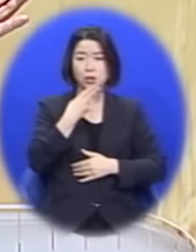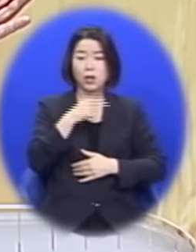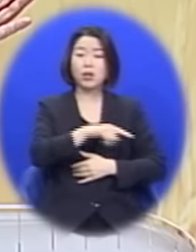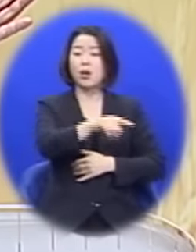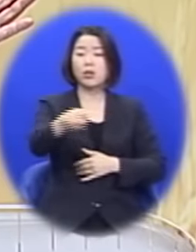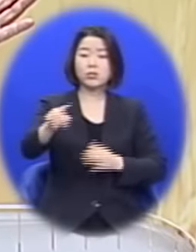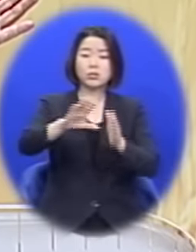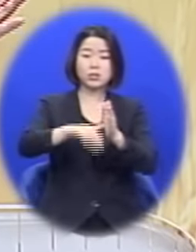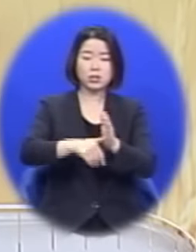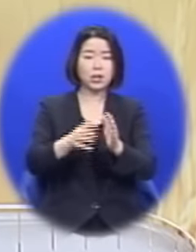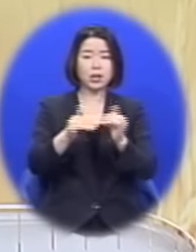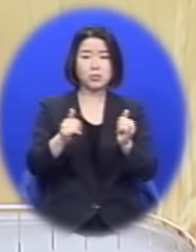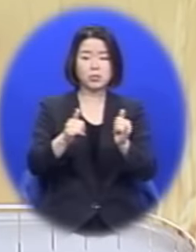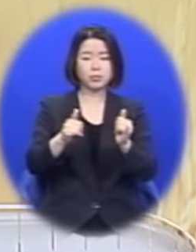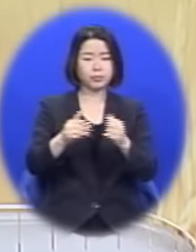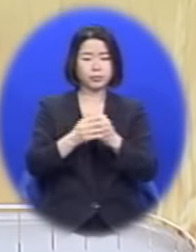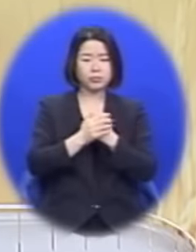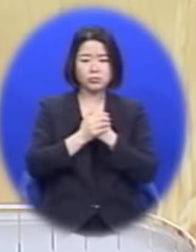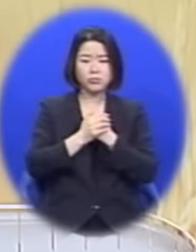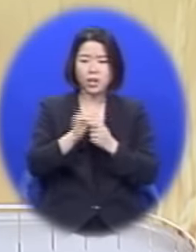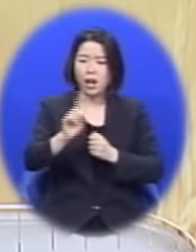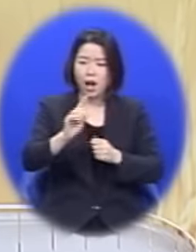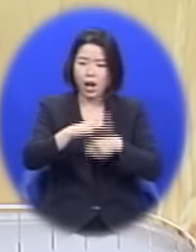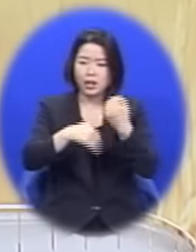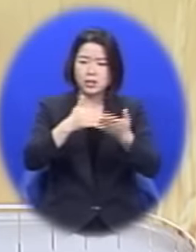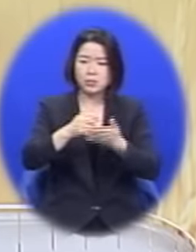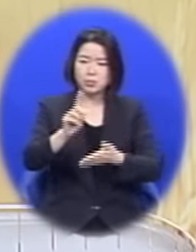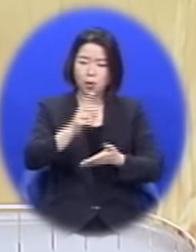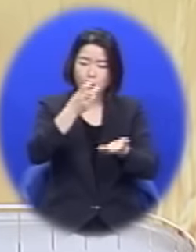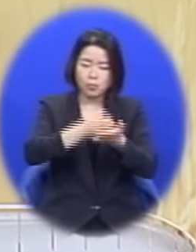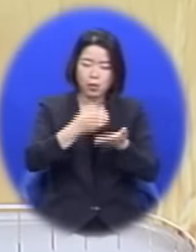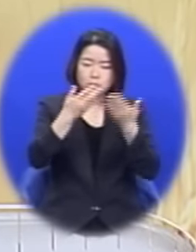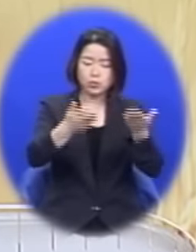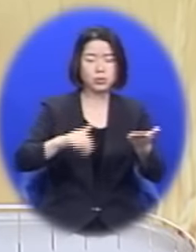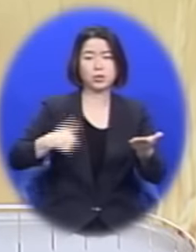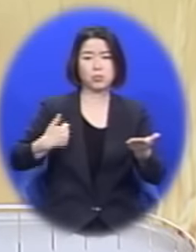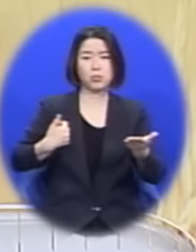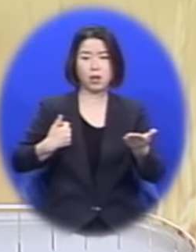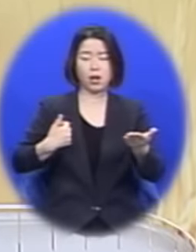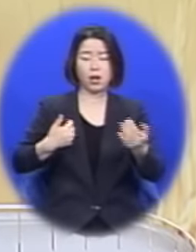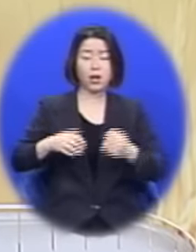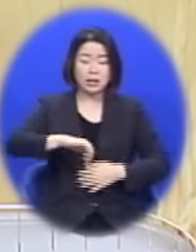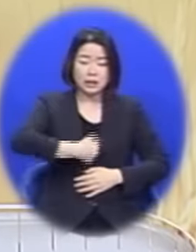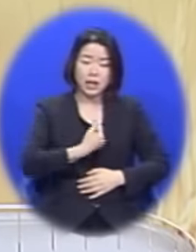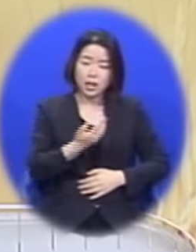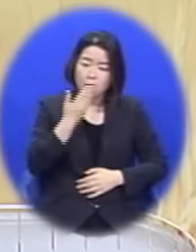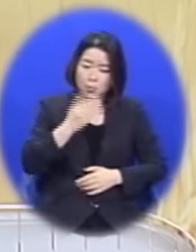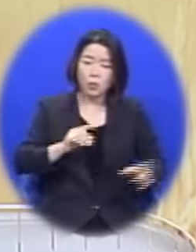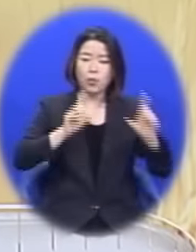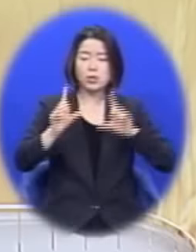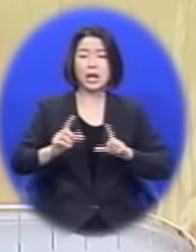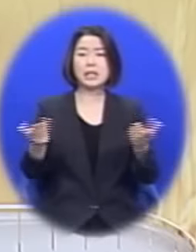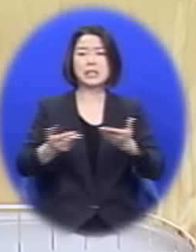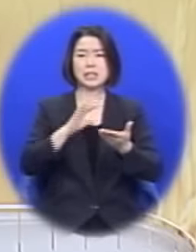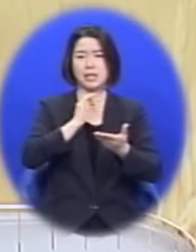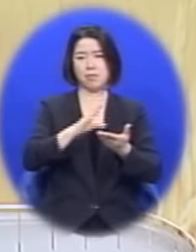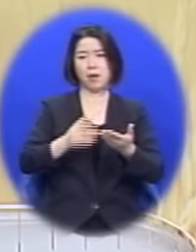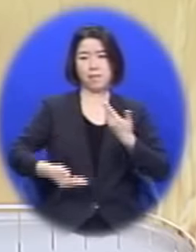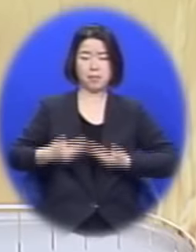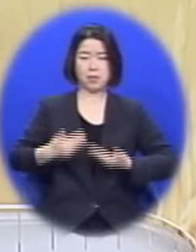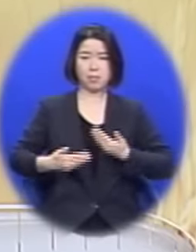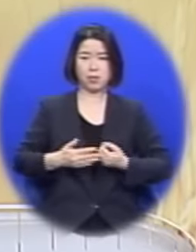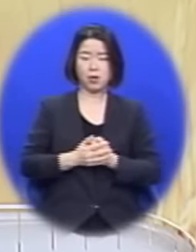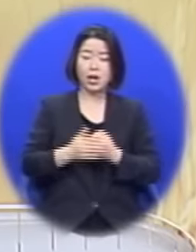몰라요. 하나님이 무슨 계명을 주셨는지도 몰라요. 결국은 신앙적으로